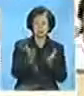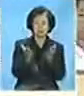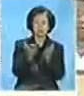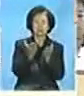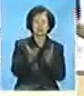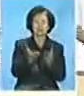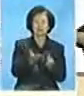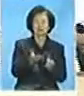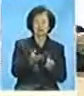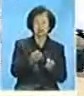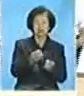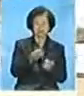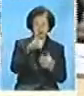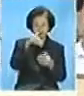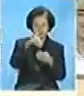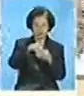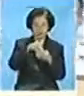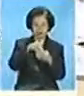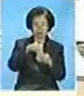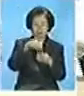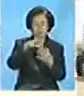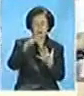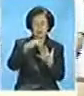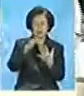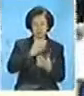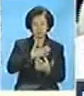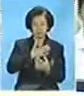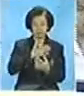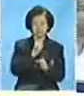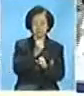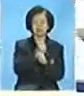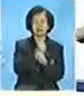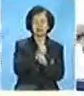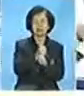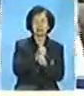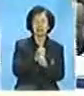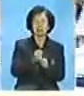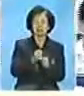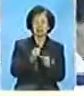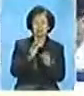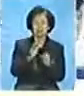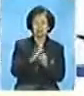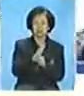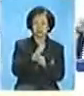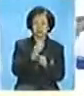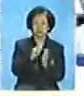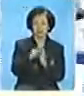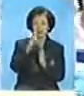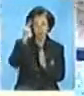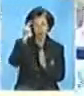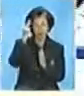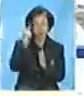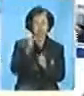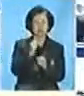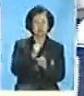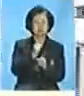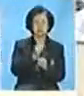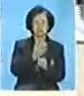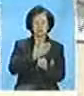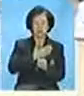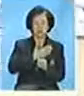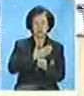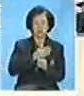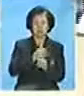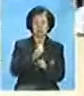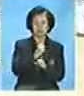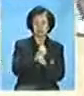งหลายเพื่อเลือกกับผมเข้าไปทำงานรับใช้ท่านทั้งหลายเต็มความรู้ความสามารถเต็มศักยภาพของผมเพื่อประโยชน์